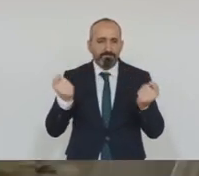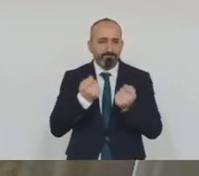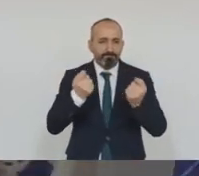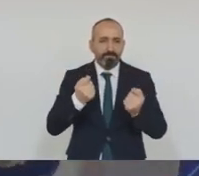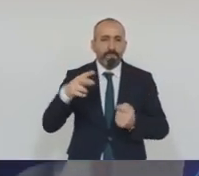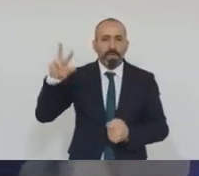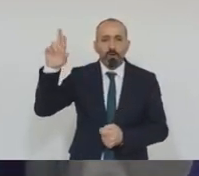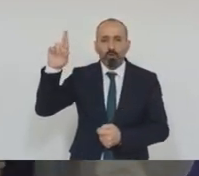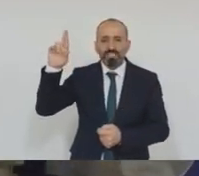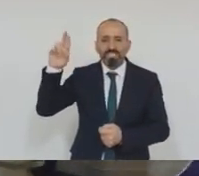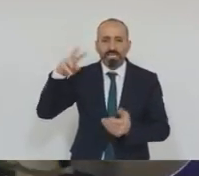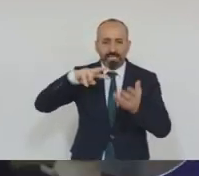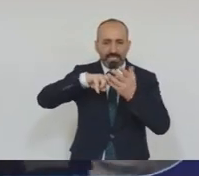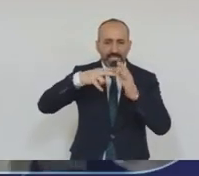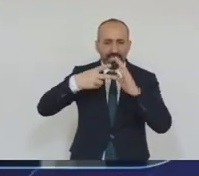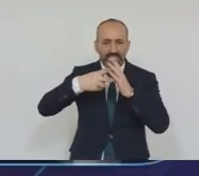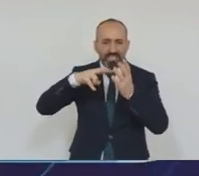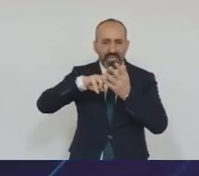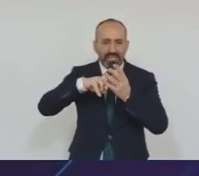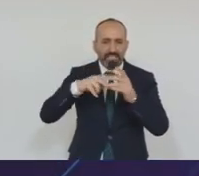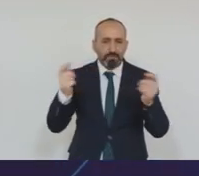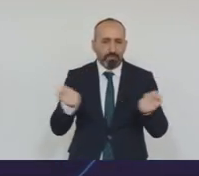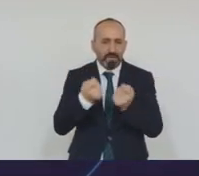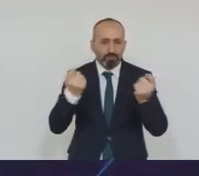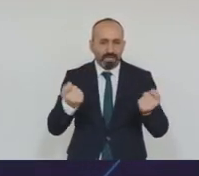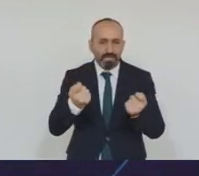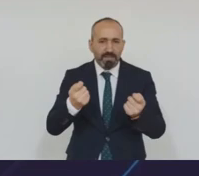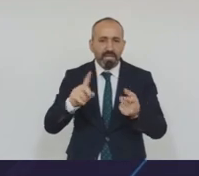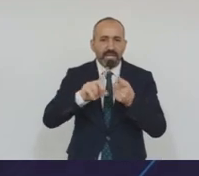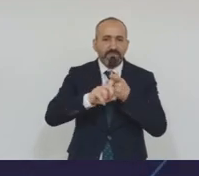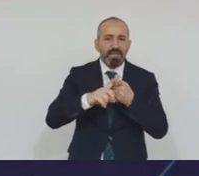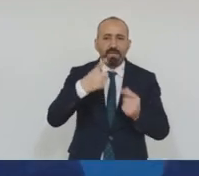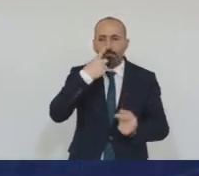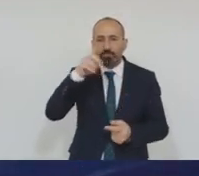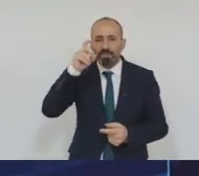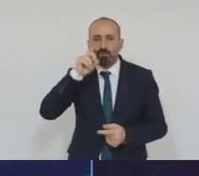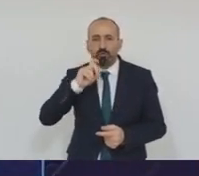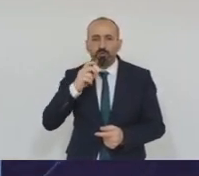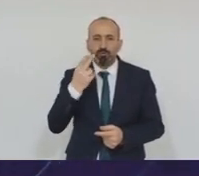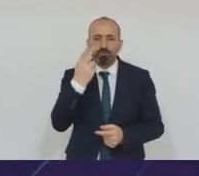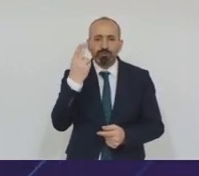personel, 12 idari personel ve